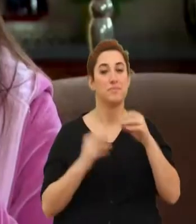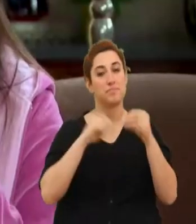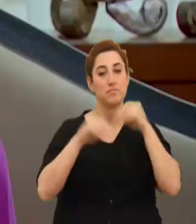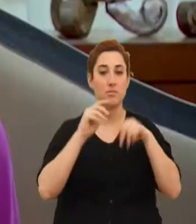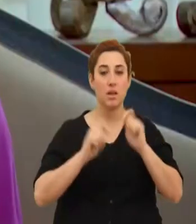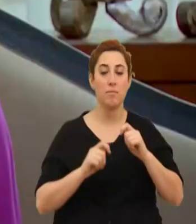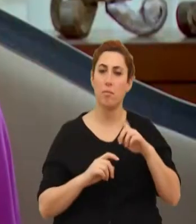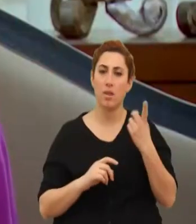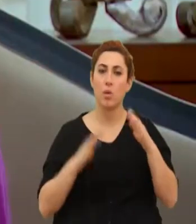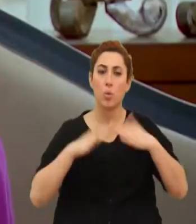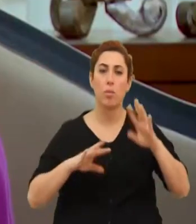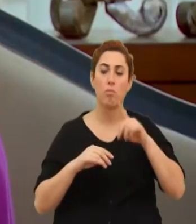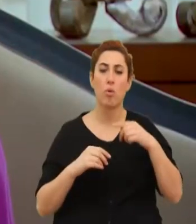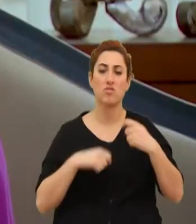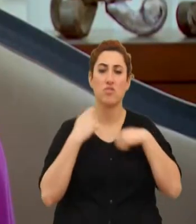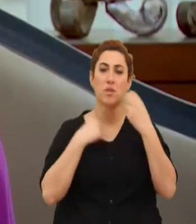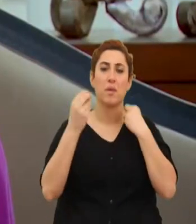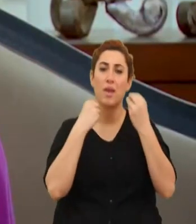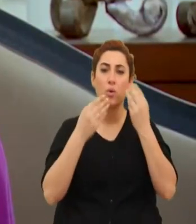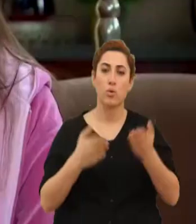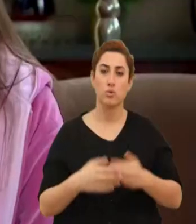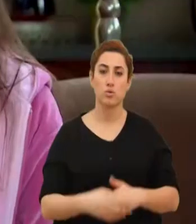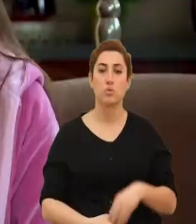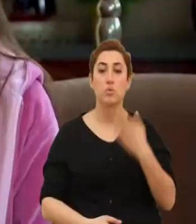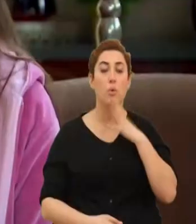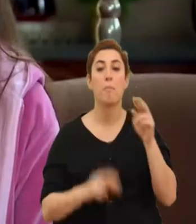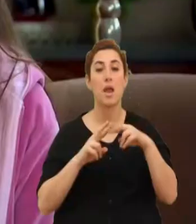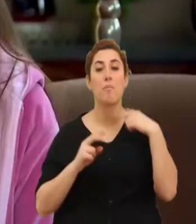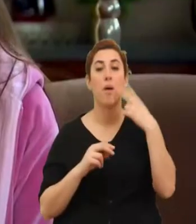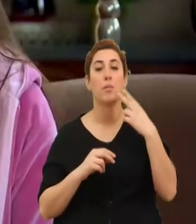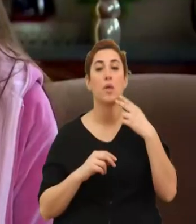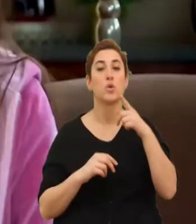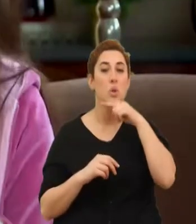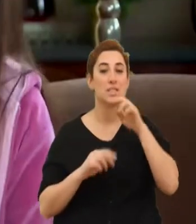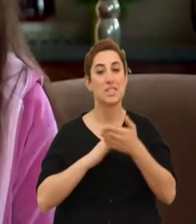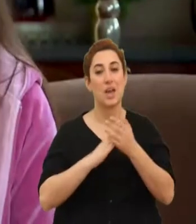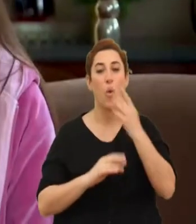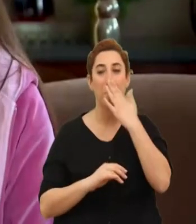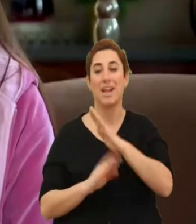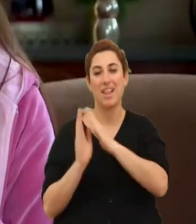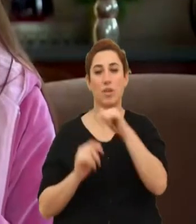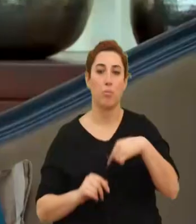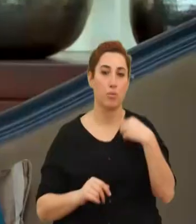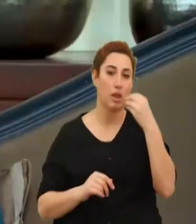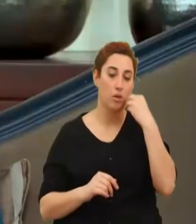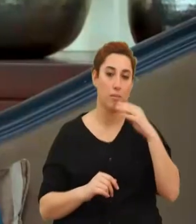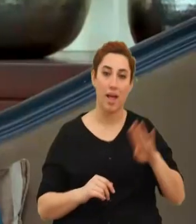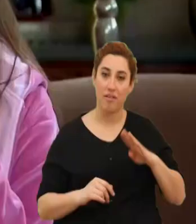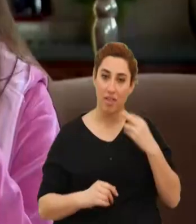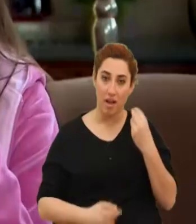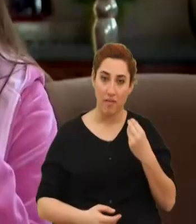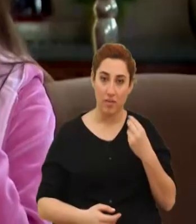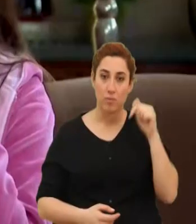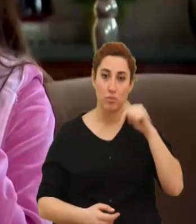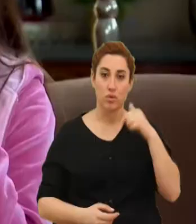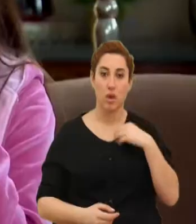yaptırdım. Ay niye durmadan böyle uyduruk şeyler yiyip duruyorsun? Yok Meryem abla sosis kızartıyor. Şimdi onu bekleyene kadar bunu yiyorum. Evladım